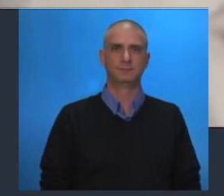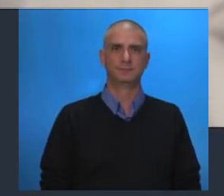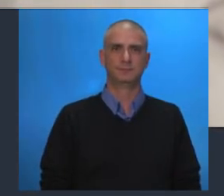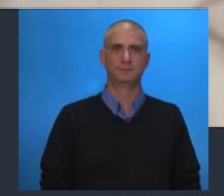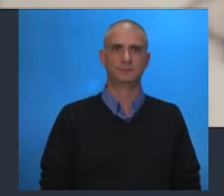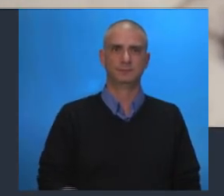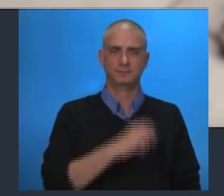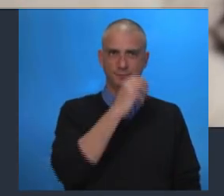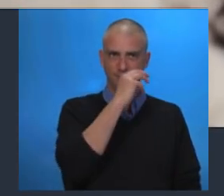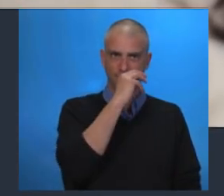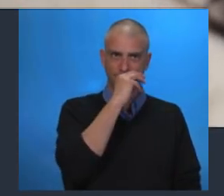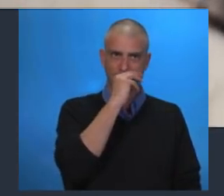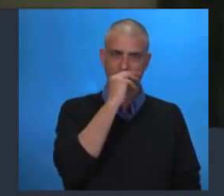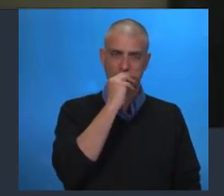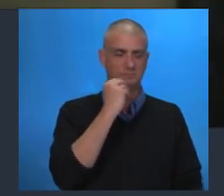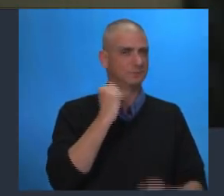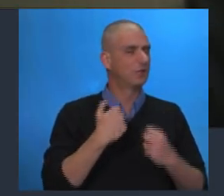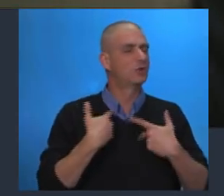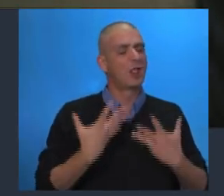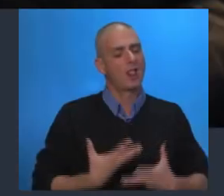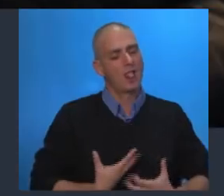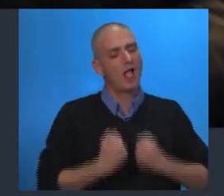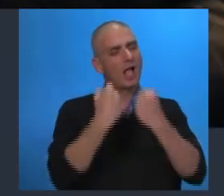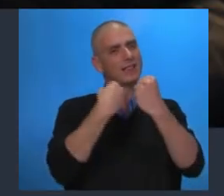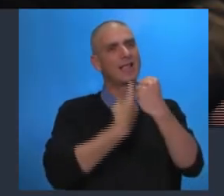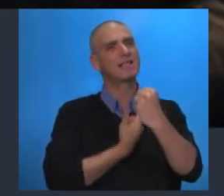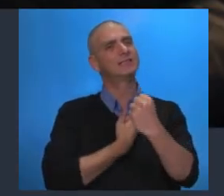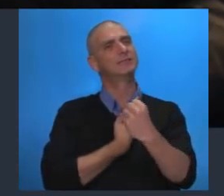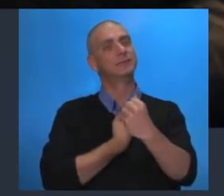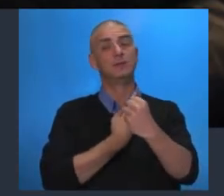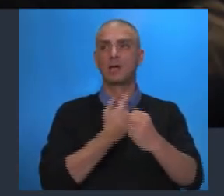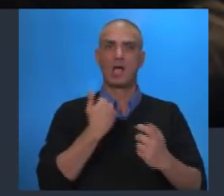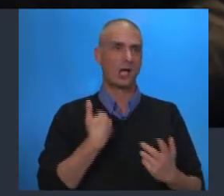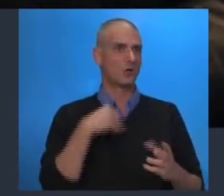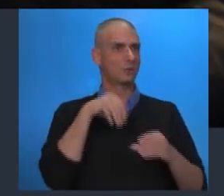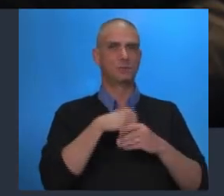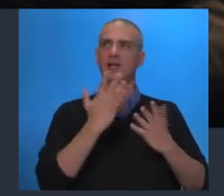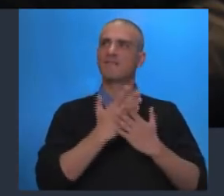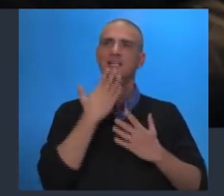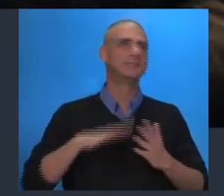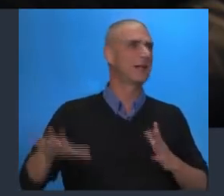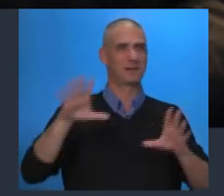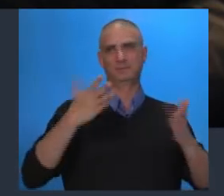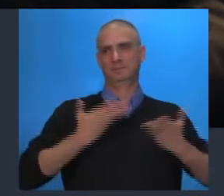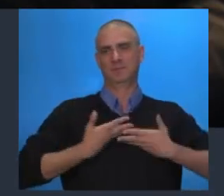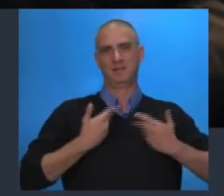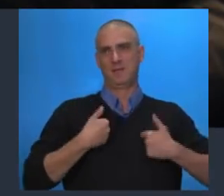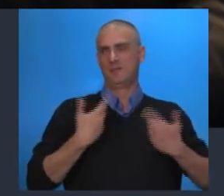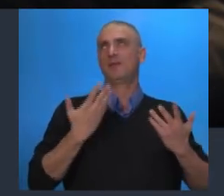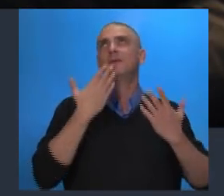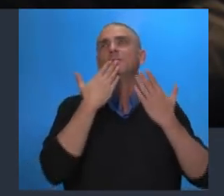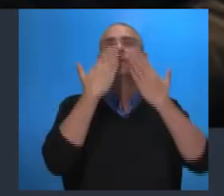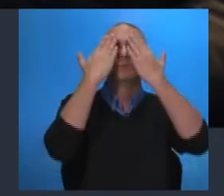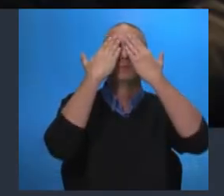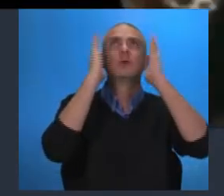עכשיו לקחת את עצמי בידיים. היום נכנסתי לקונצנזוס הישראלי, בוא נגיד, ברוך השם, תודה לאל, טו טו